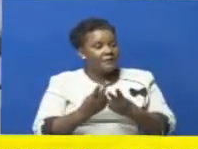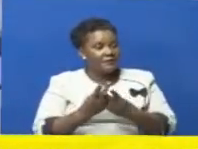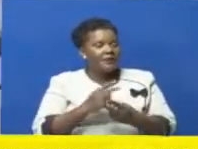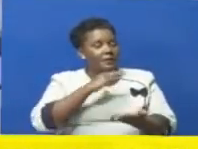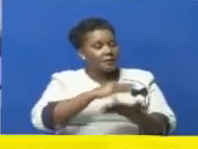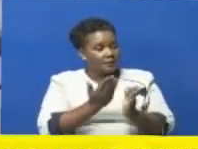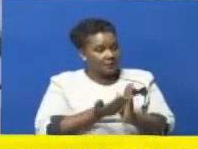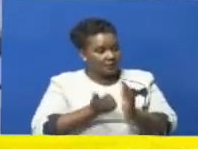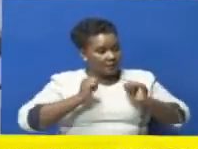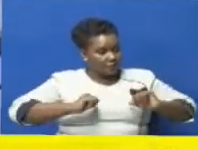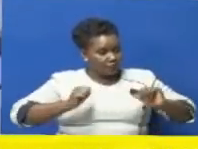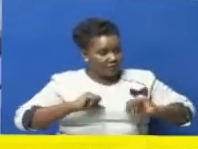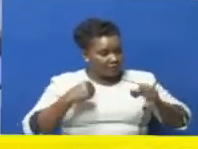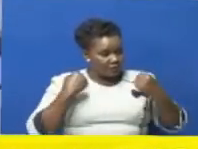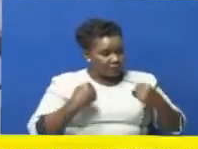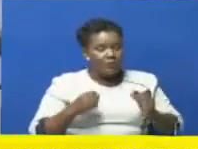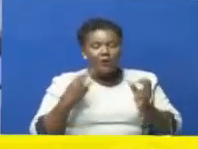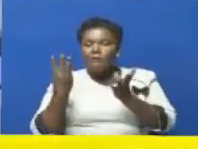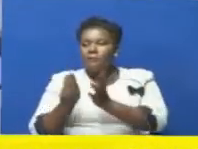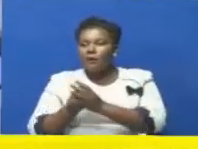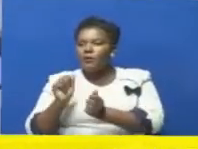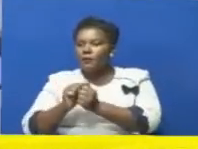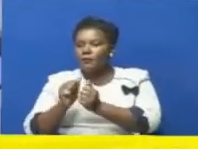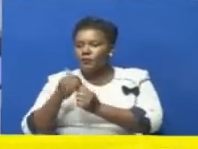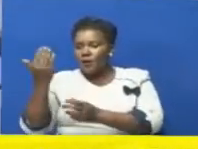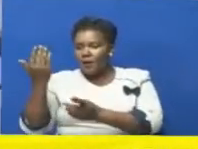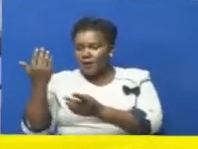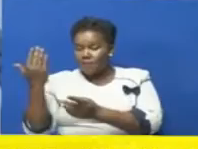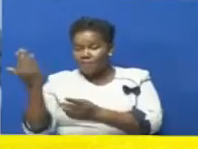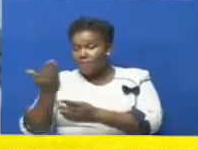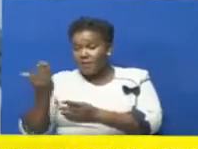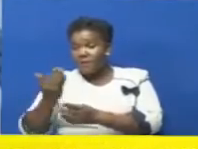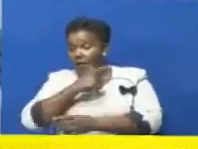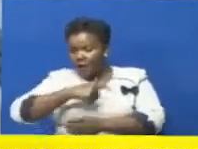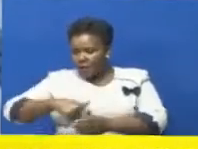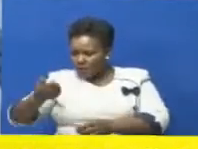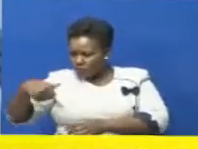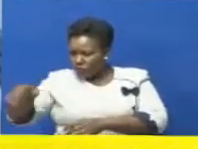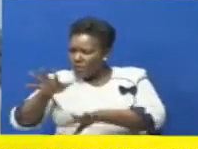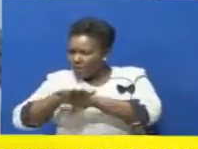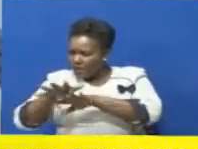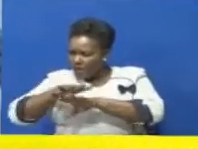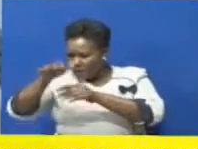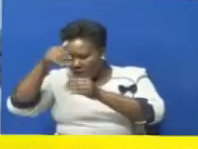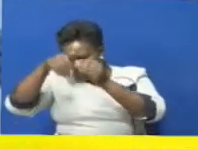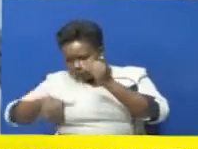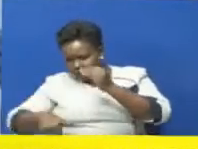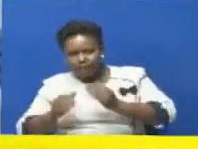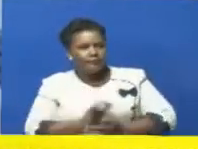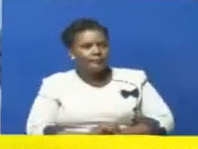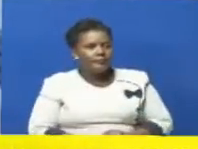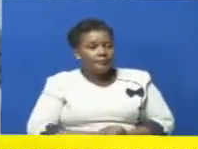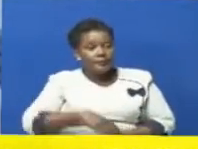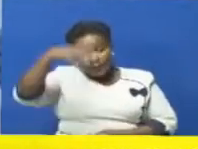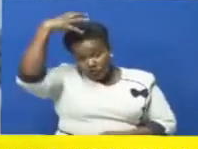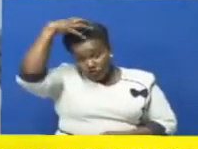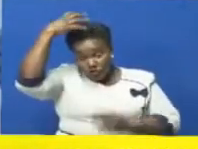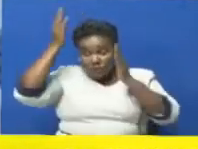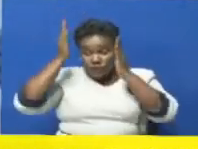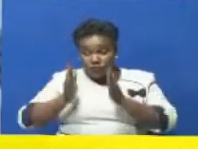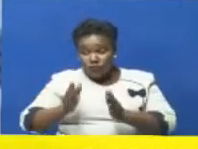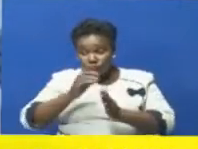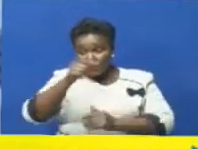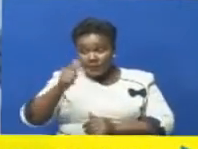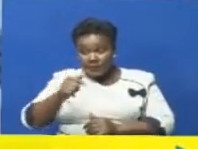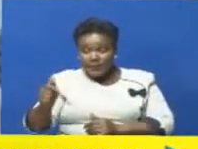mambo mengine ambayo pia tumeambiwa na Mheshimiwa Rais mwenyewe. Kwa upande wake, Mufti wa Tanzania Sheikh Abubakar